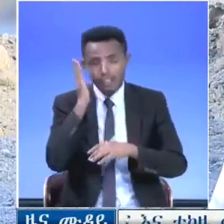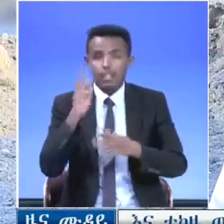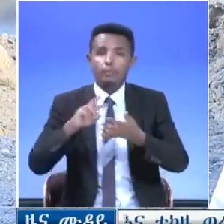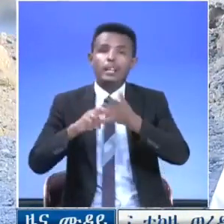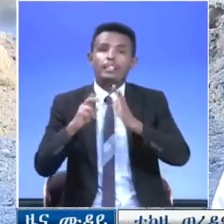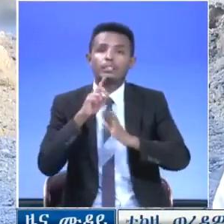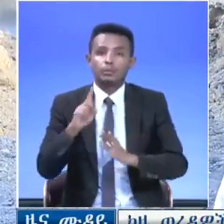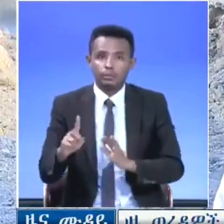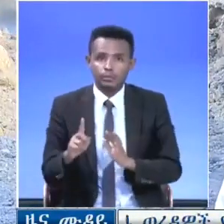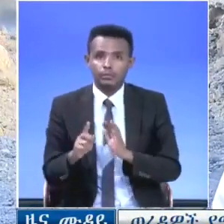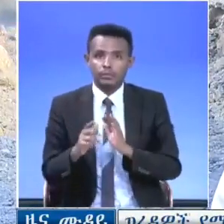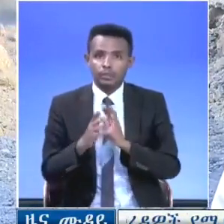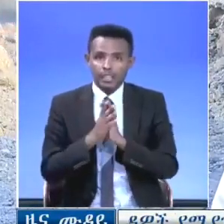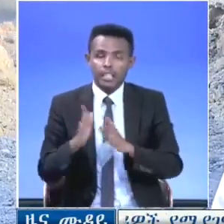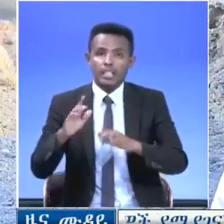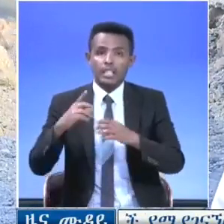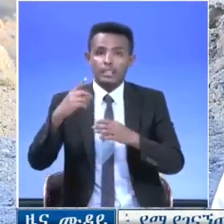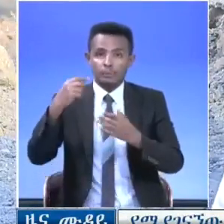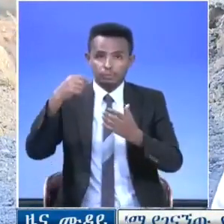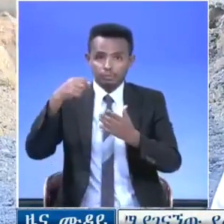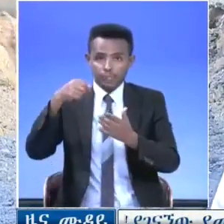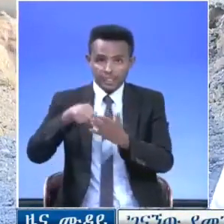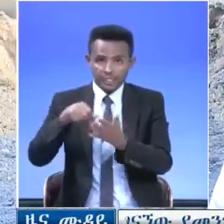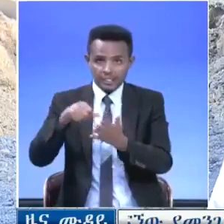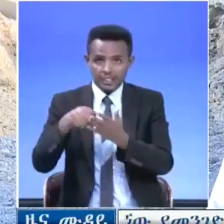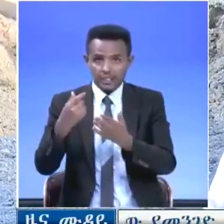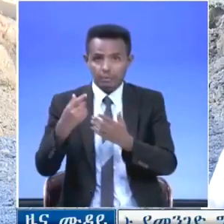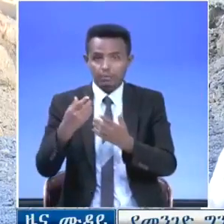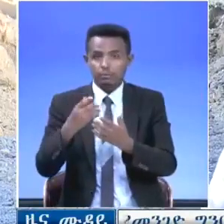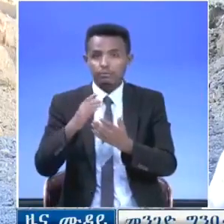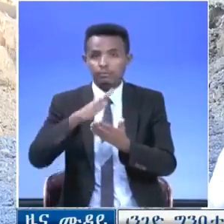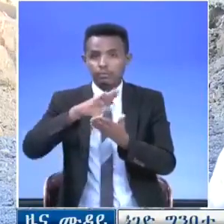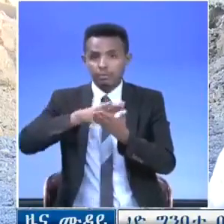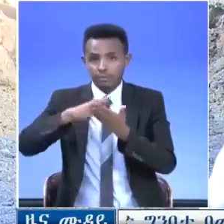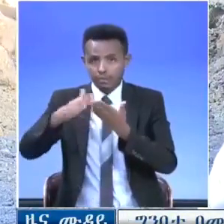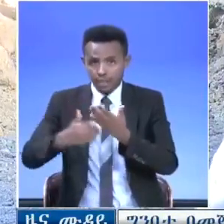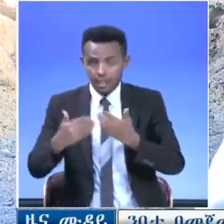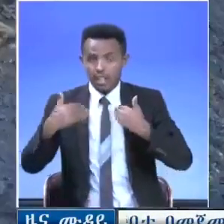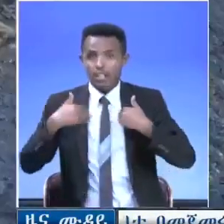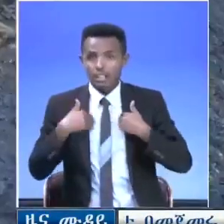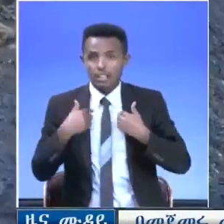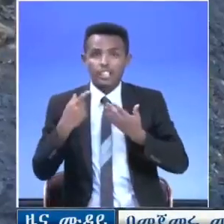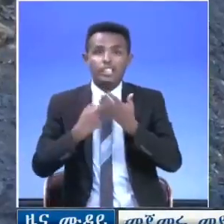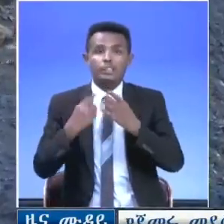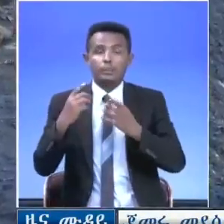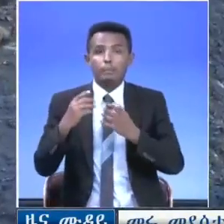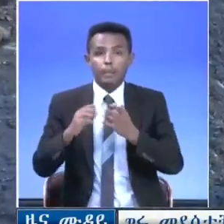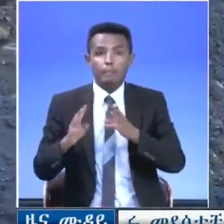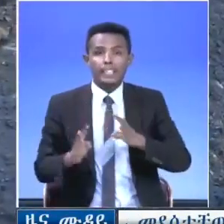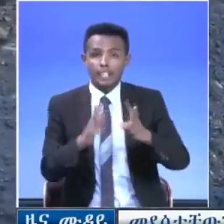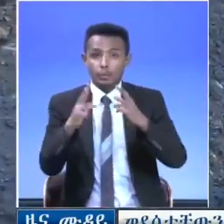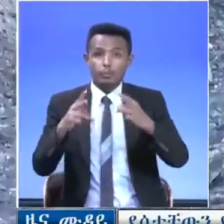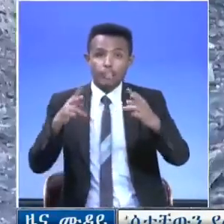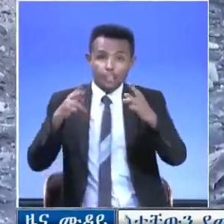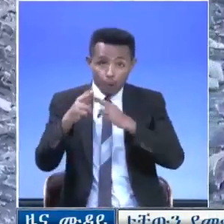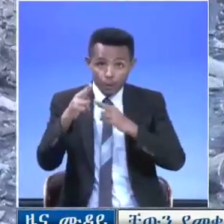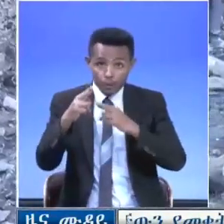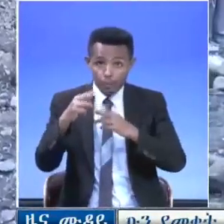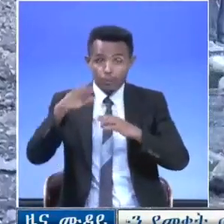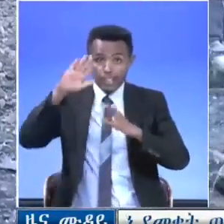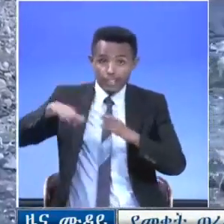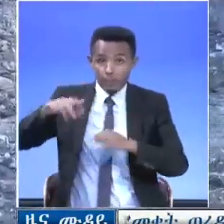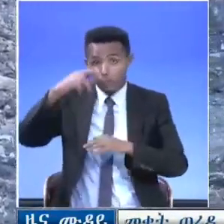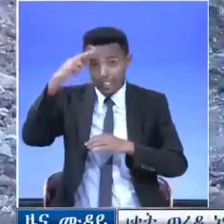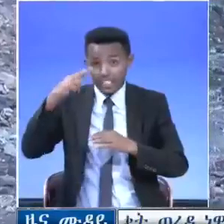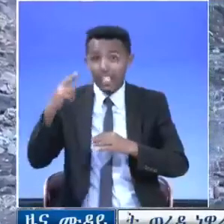እንጠራለን። ደግሞ በርካሽ አንጠርም ስንል መልሰን ደግሞ ይዘን እንወርዳለን። ይህ ችግር ነበረን። በመንገዱ ተቋርጦ መቅረት ምክንያት እናቶች